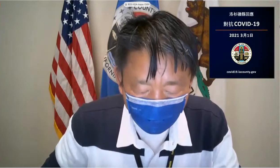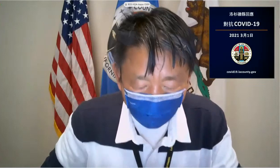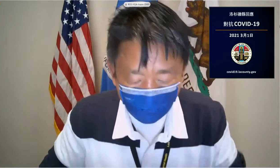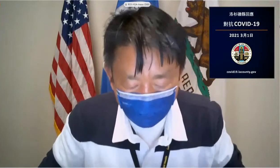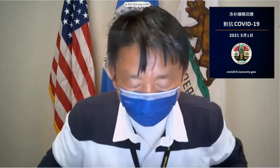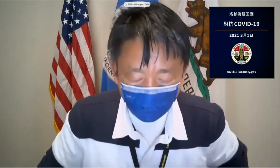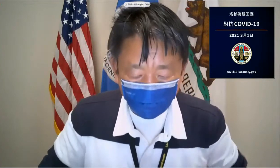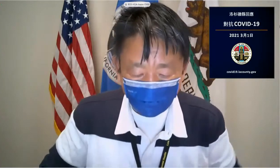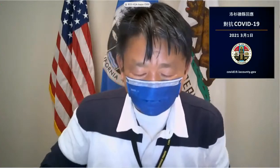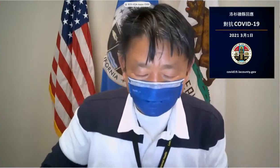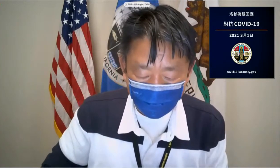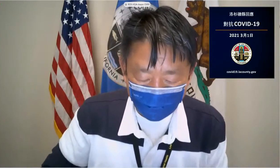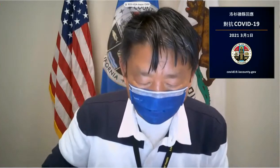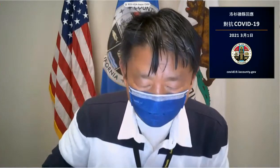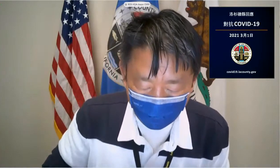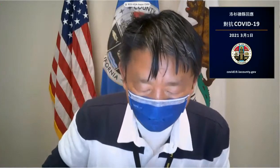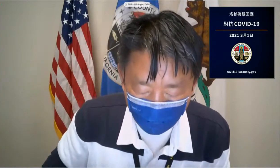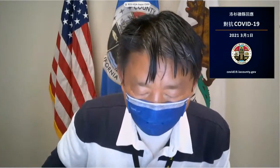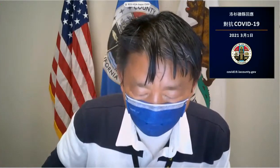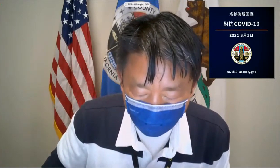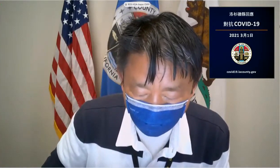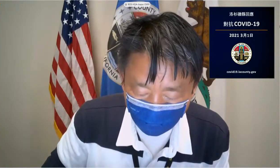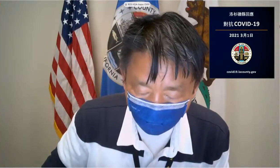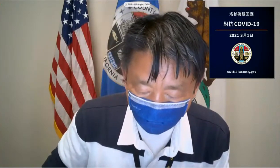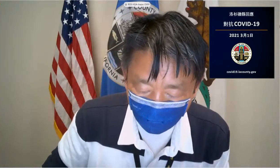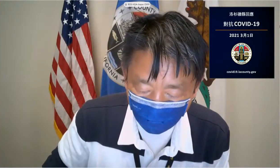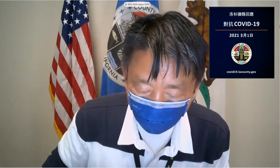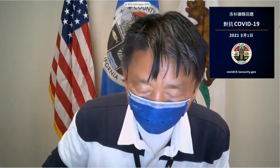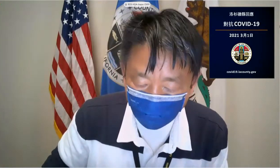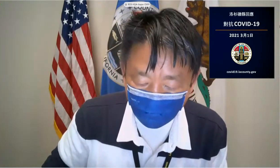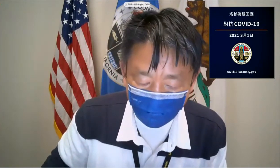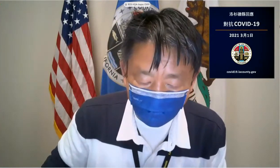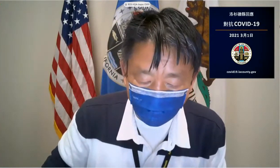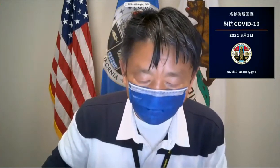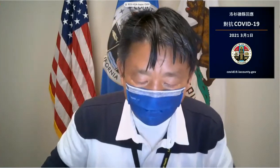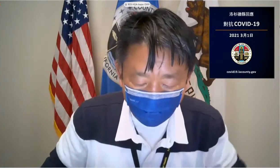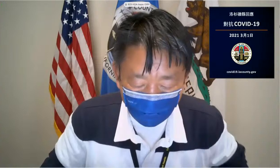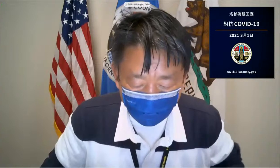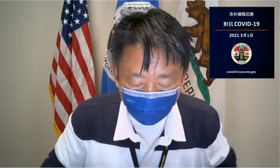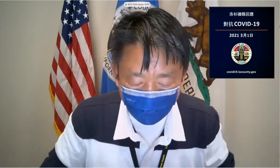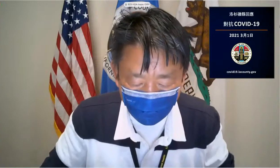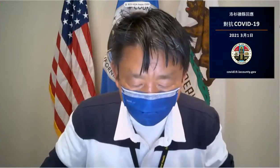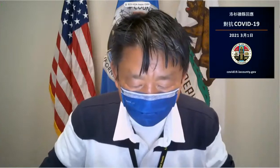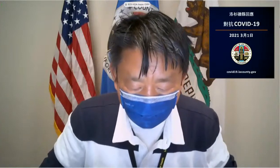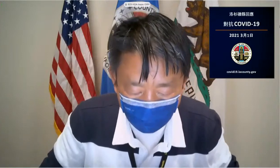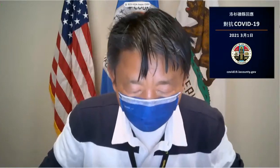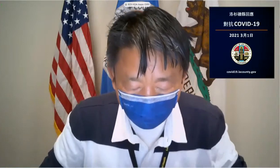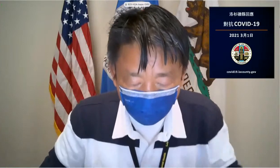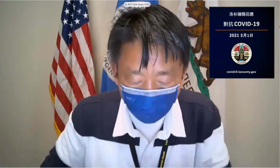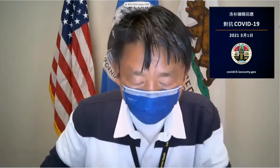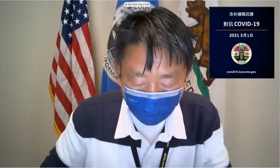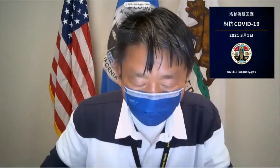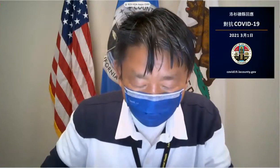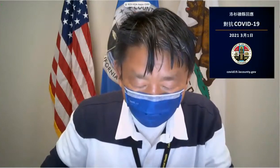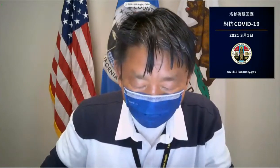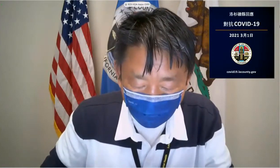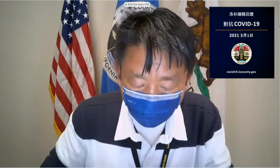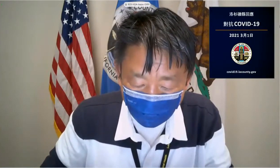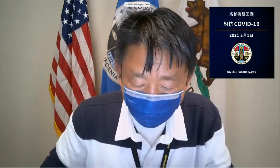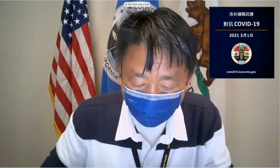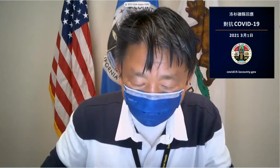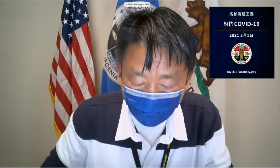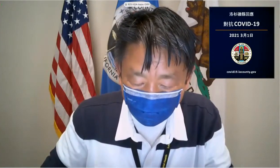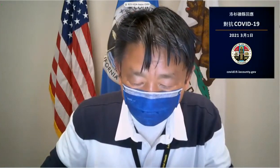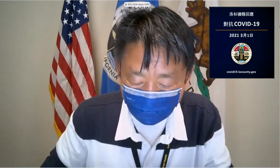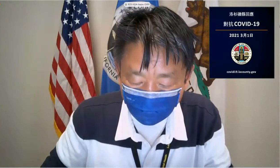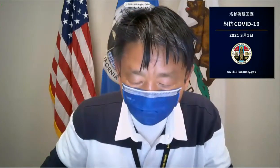感谢你，督察委员索尼斯女士，感谢你和全体督察委员。过去的1年十分艰难，我非常感谢你们 领导洛